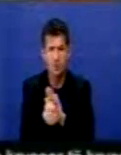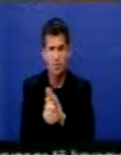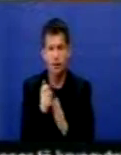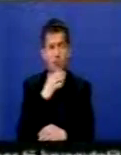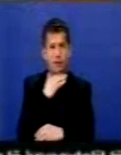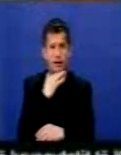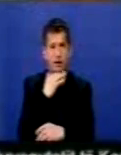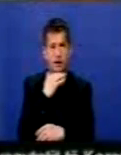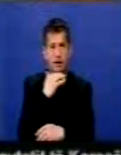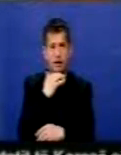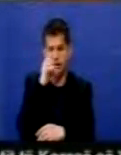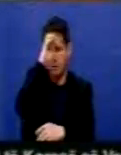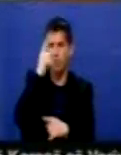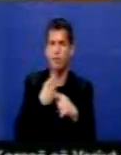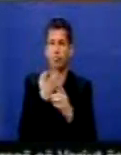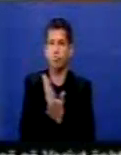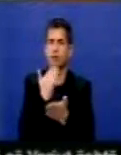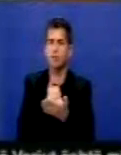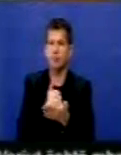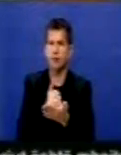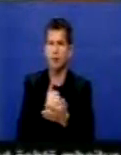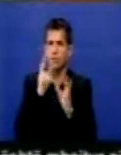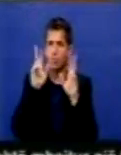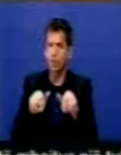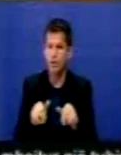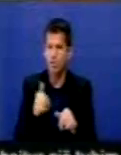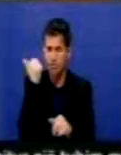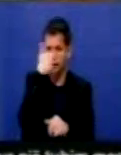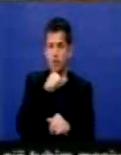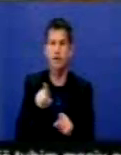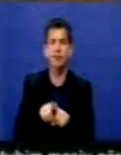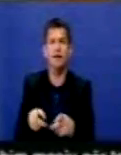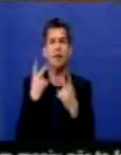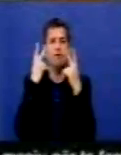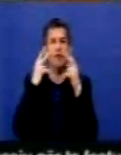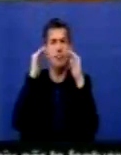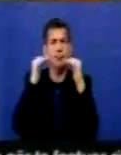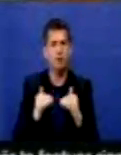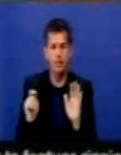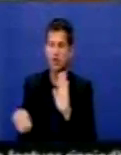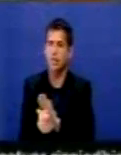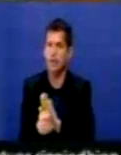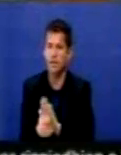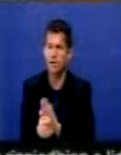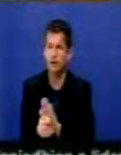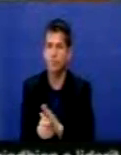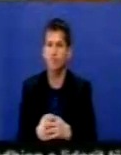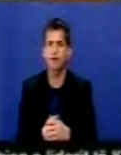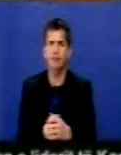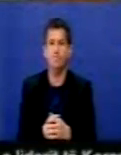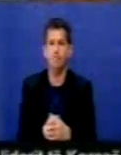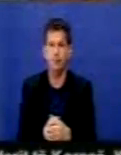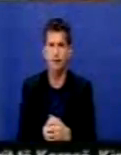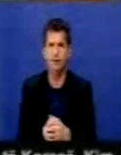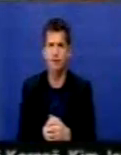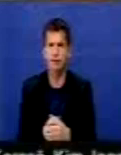Trepqës, por edhe coptimi i saj po bëhet gati me qëllim të uljes së vlerës për të përgatitur shitje aksioneve. Edhe